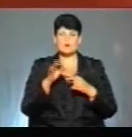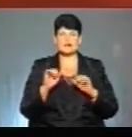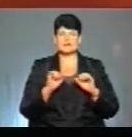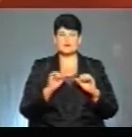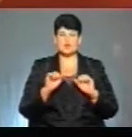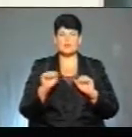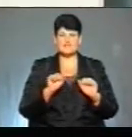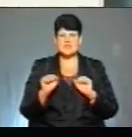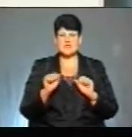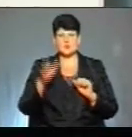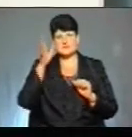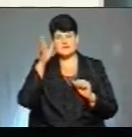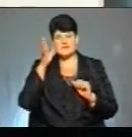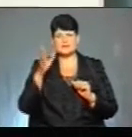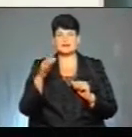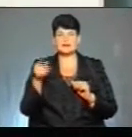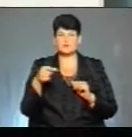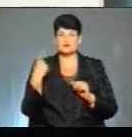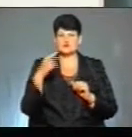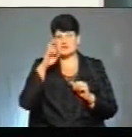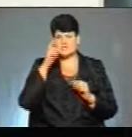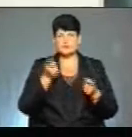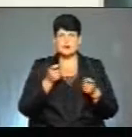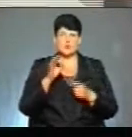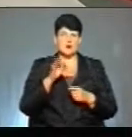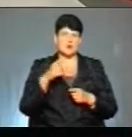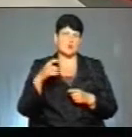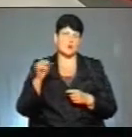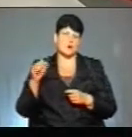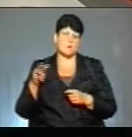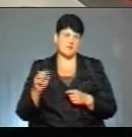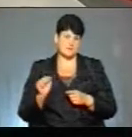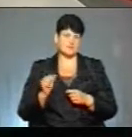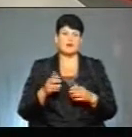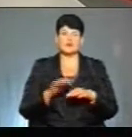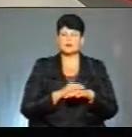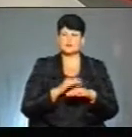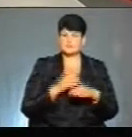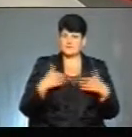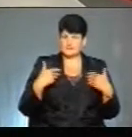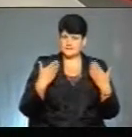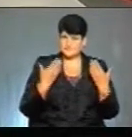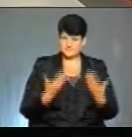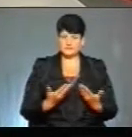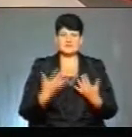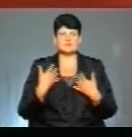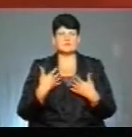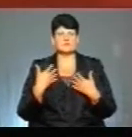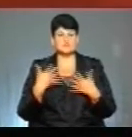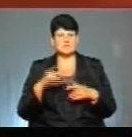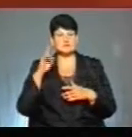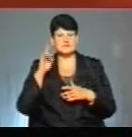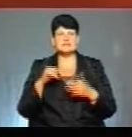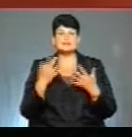керівницею управління освіти і науки Тернопільської обласної державної адміністрації Ольгою Хомою. Доброго вечора, пані Олю. Вітаю. Отож, власне, чи відомо вже на